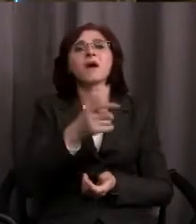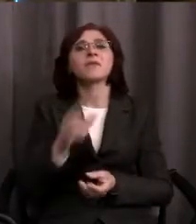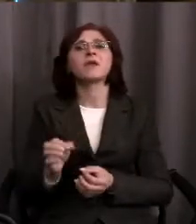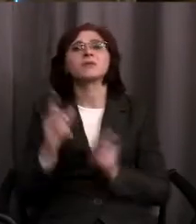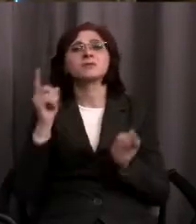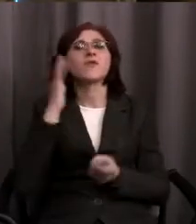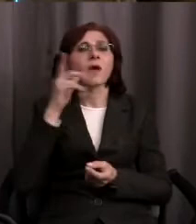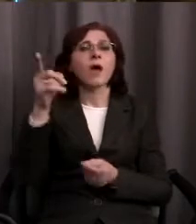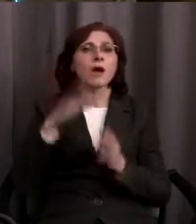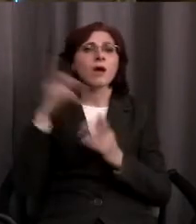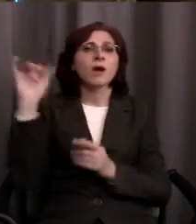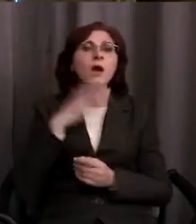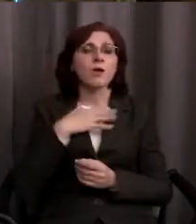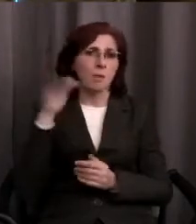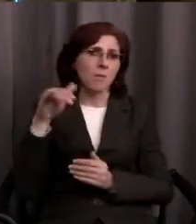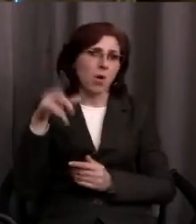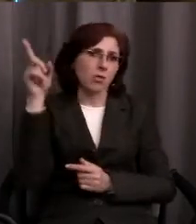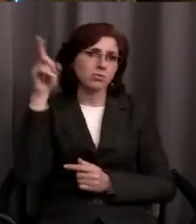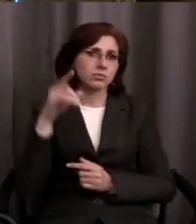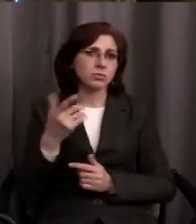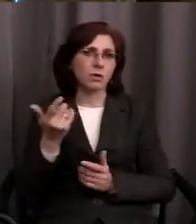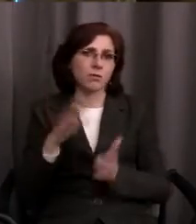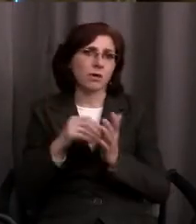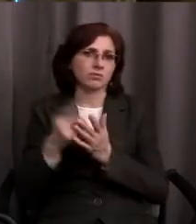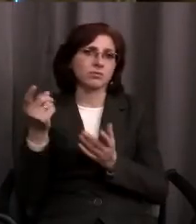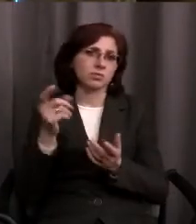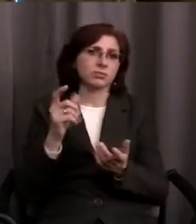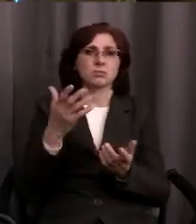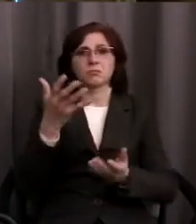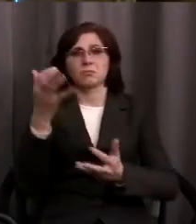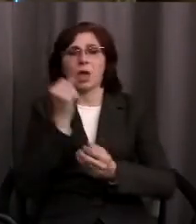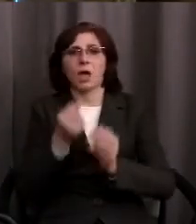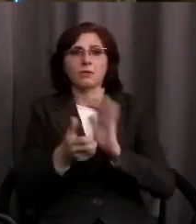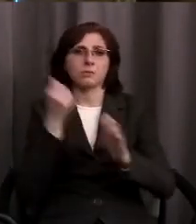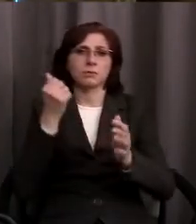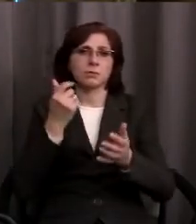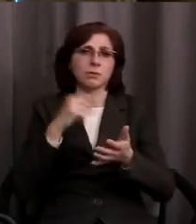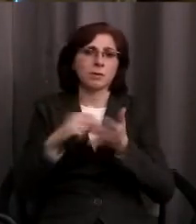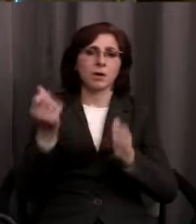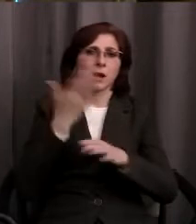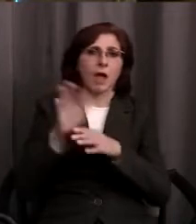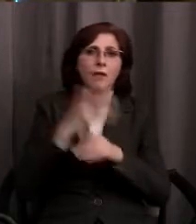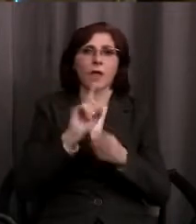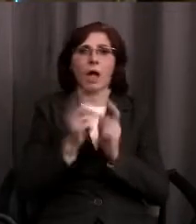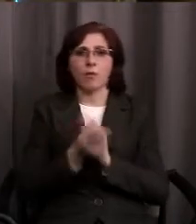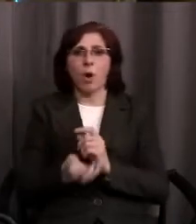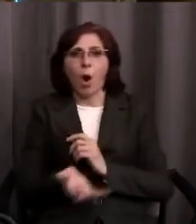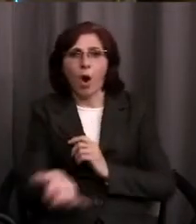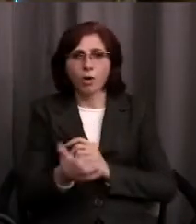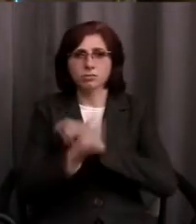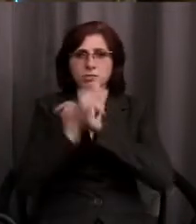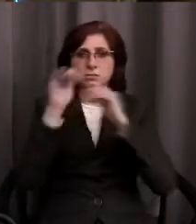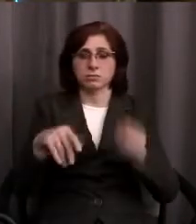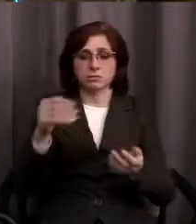momencie dzieje z pani pacjentem? Być może w tej chwili bierze jakąś pożyczkę albo kupuje odkurzacz za 60 tysięcy po